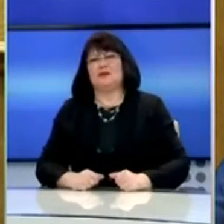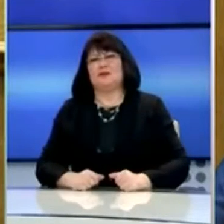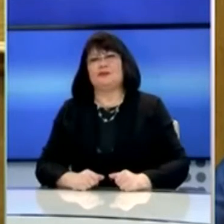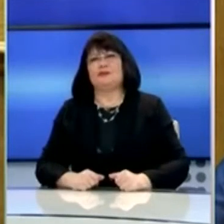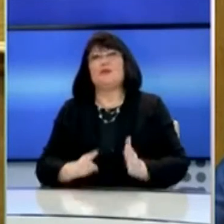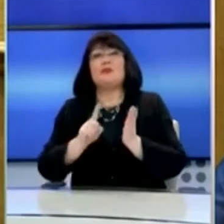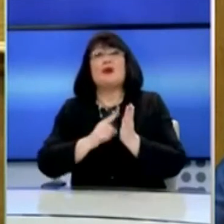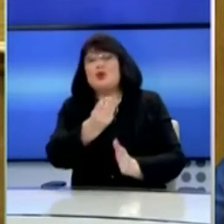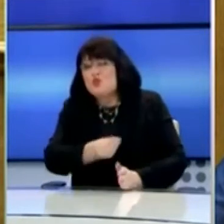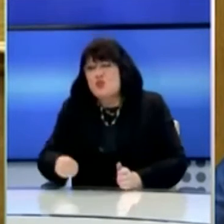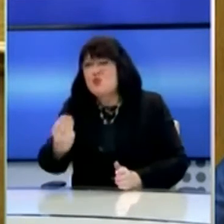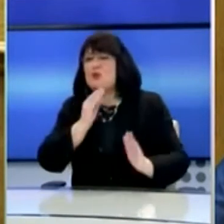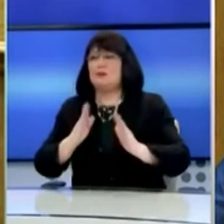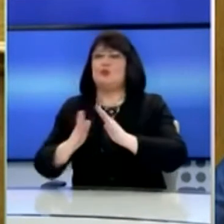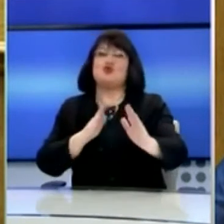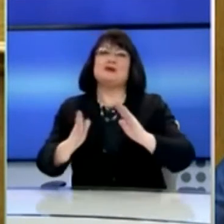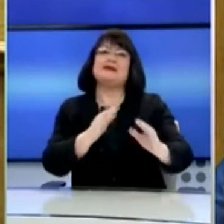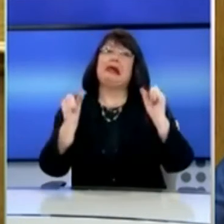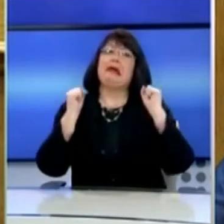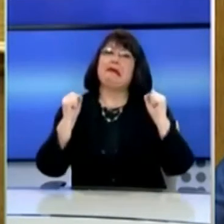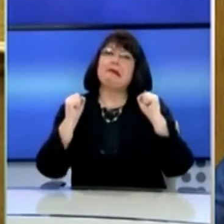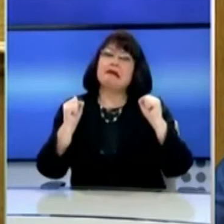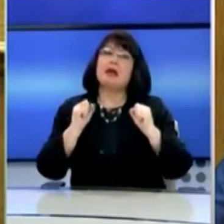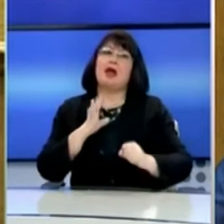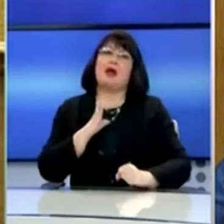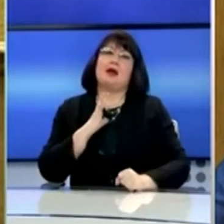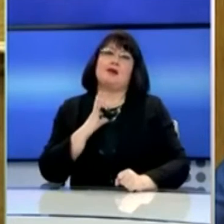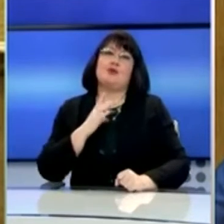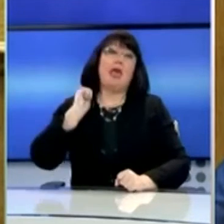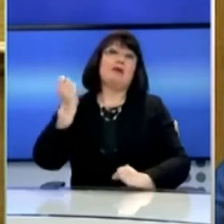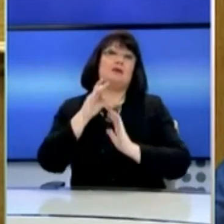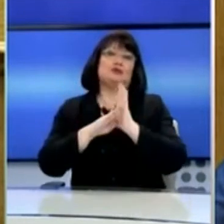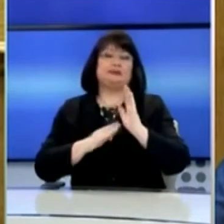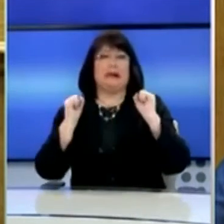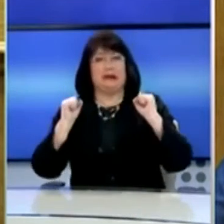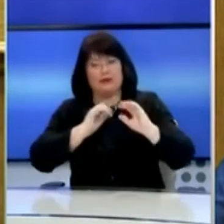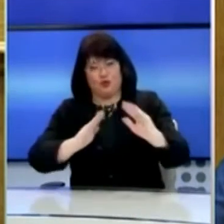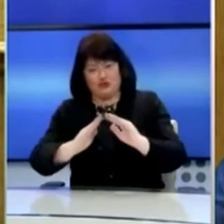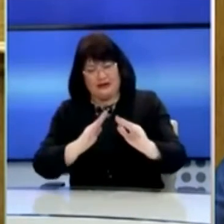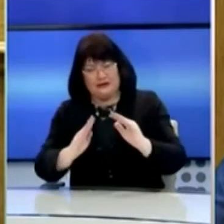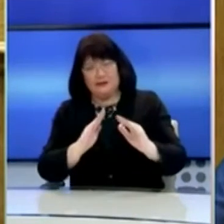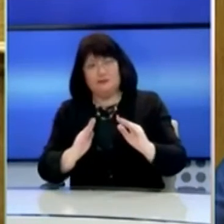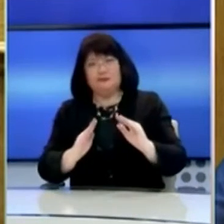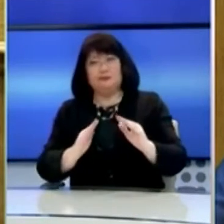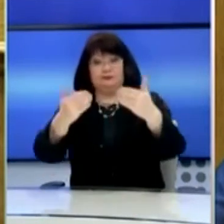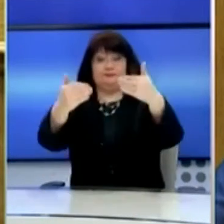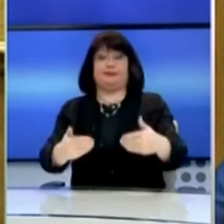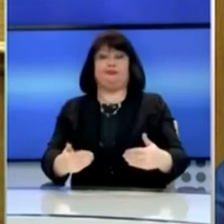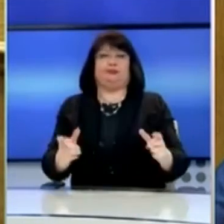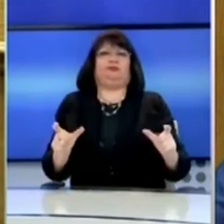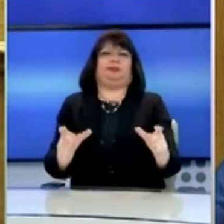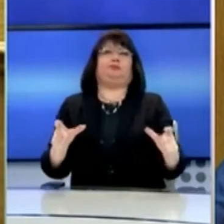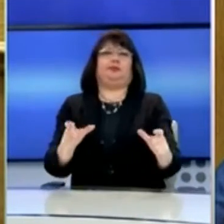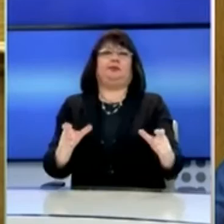Αντί να κάνει το παν για να προστατεύσει τη ζωή και την υγεία των πολιτών, να θωρακίσει το εθνικό σύστημα, να βάλει φραγμούς στην